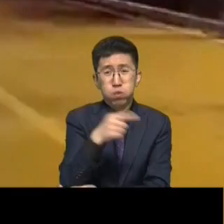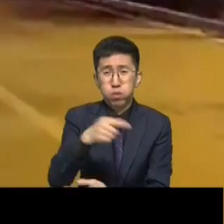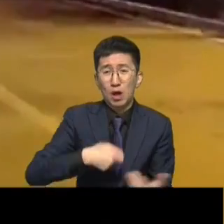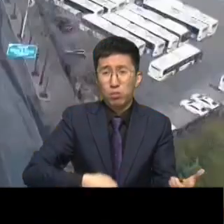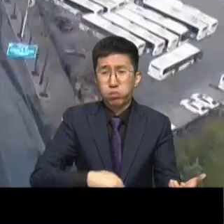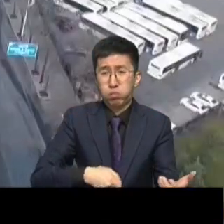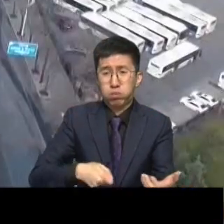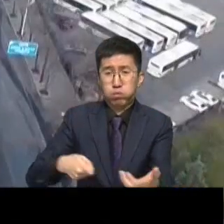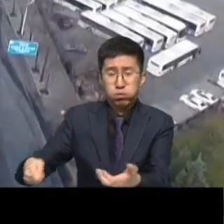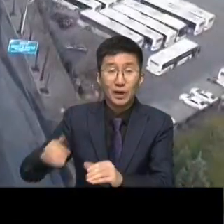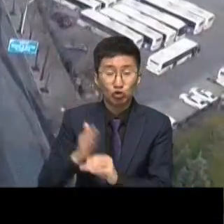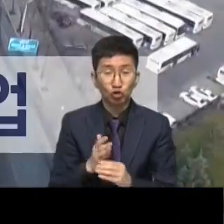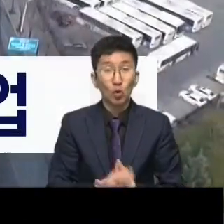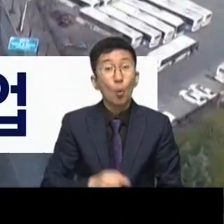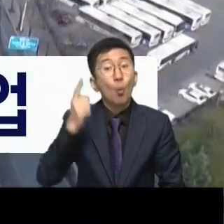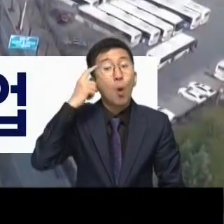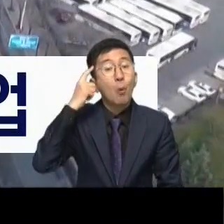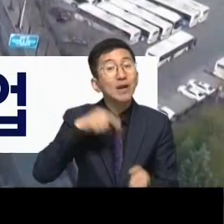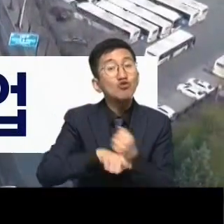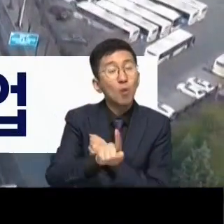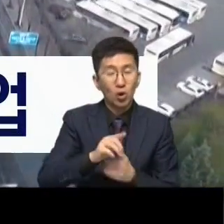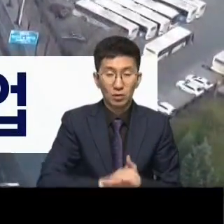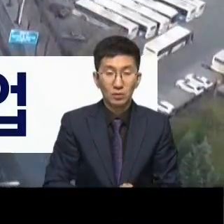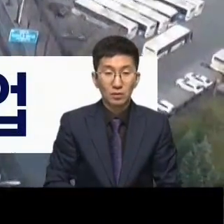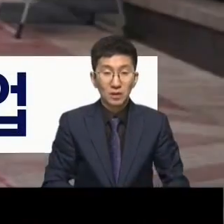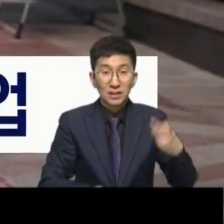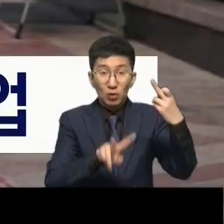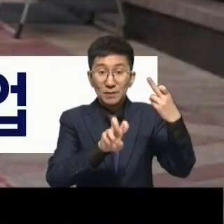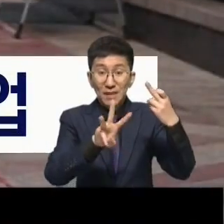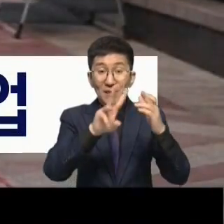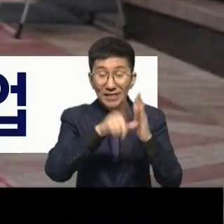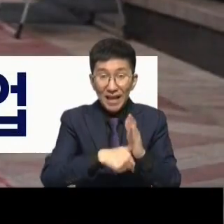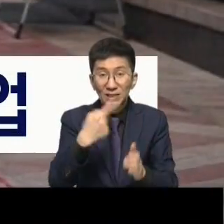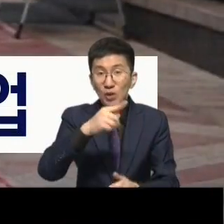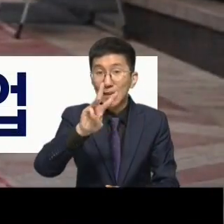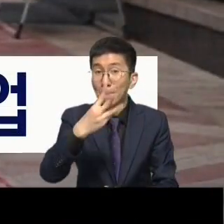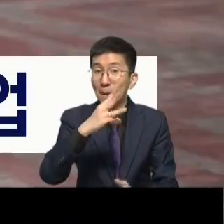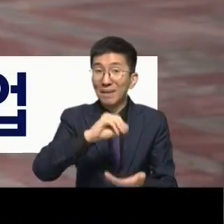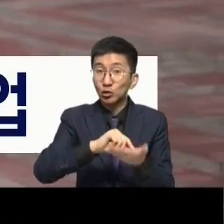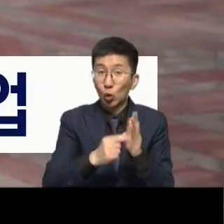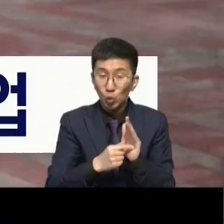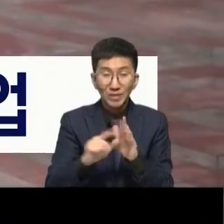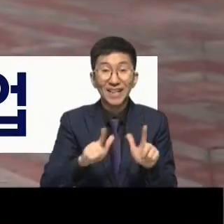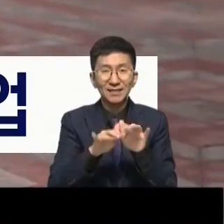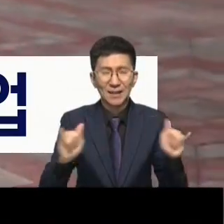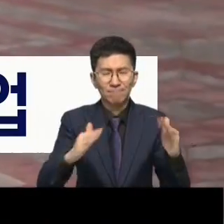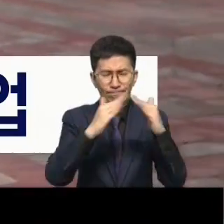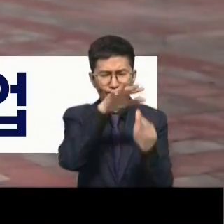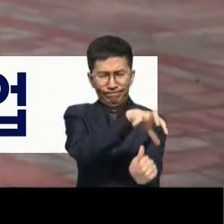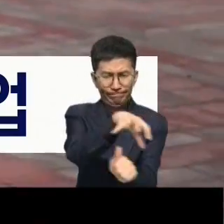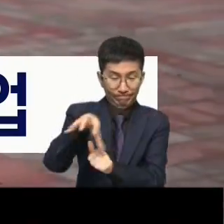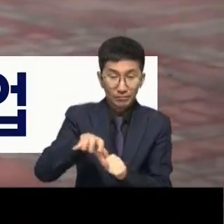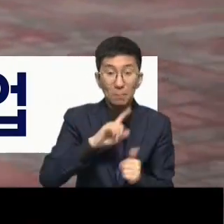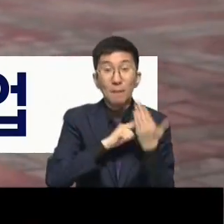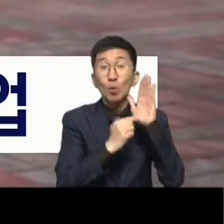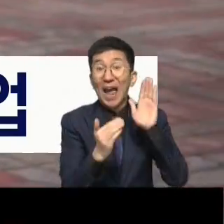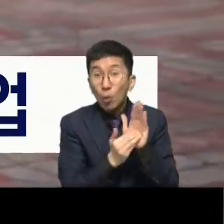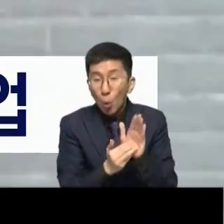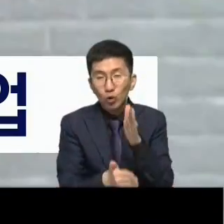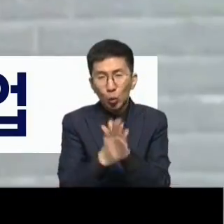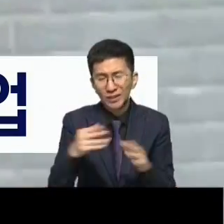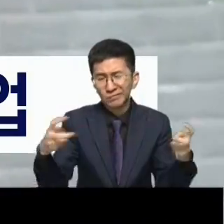뿌려댑니다. 시안시는 지난 23일 1,300만 명의 주민에게 외출 금지령을 내리고 도시를 사실상